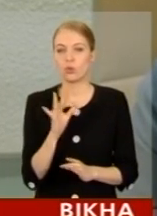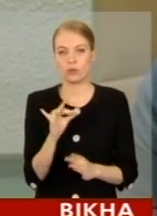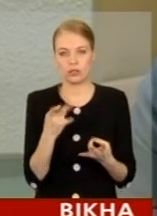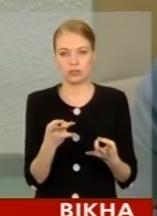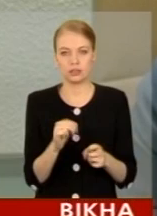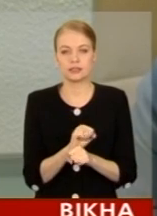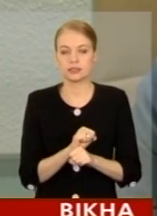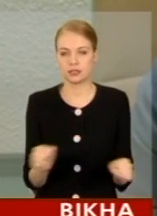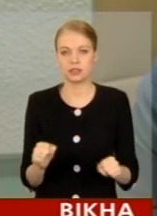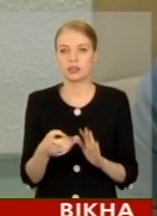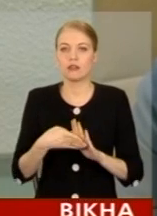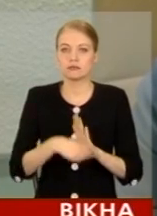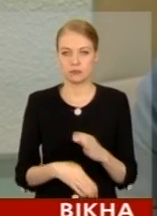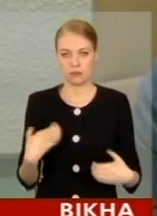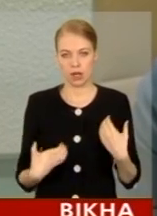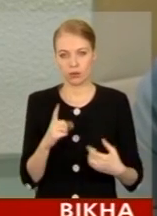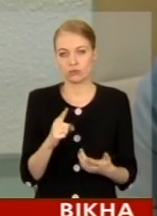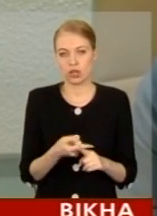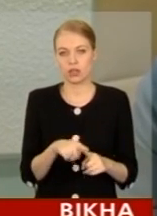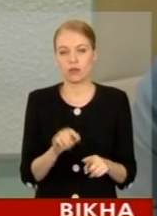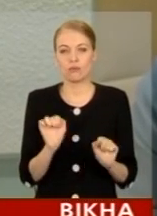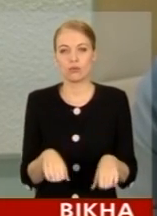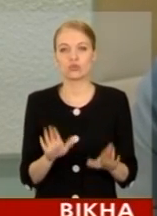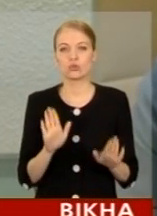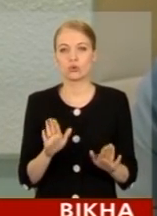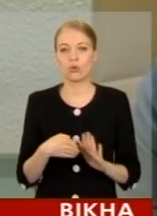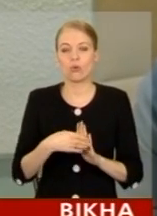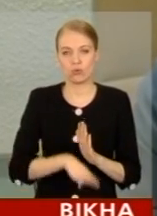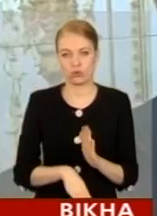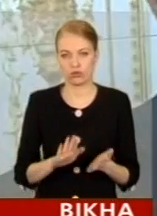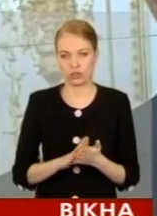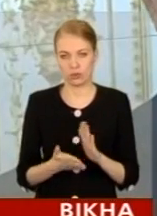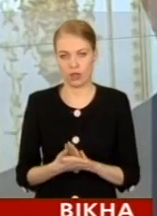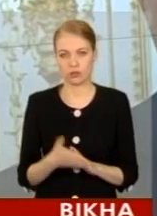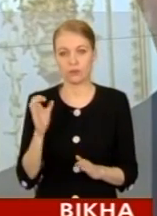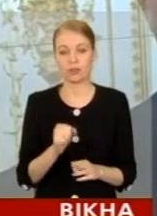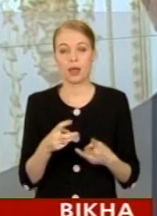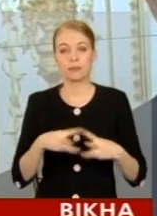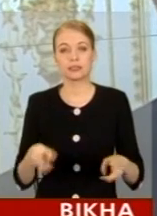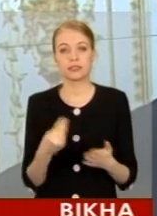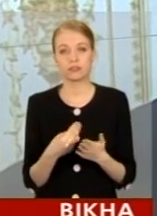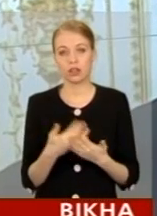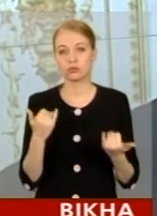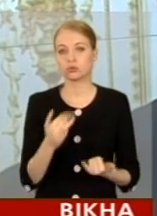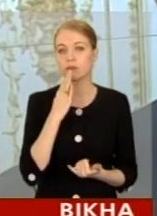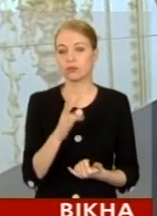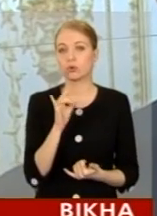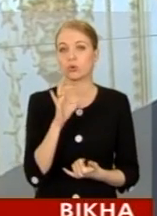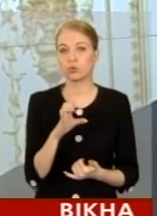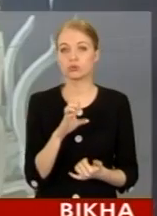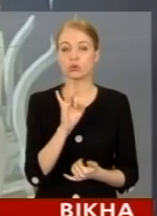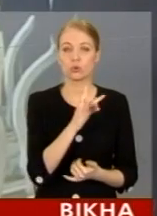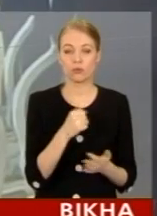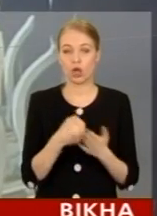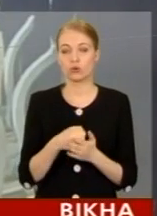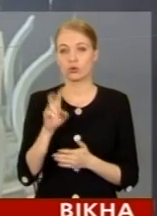нельзя нагнетать панику, потому что это может только ухудшить ситуацию. А міністр фінансів сьогодні заявив, курс рубля до долара